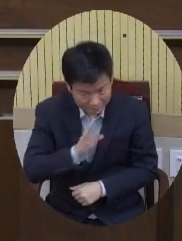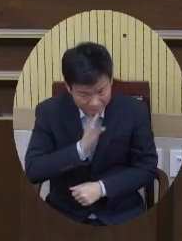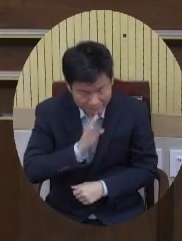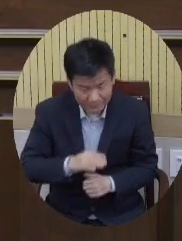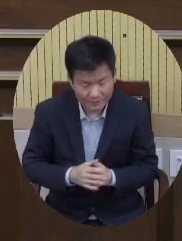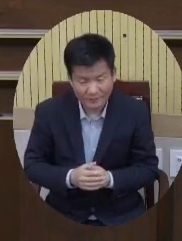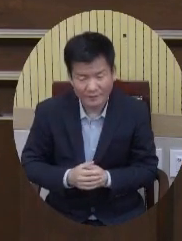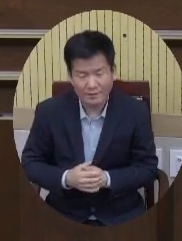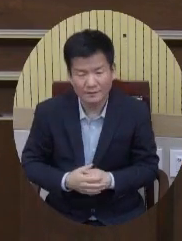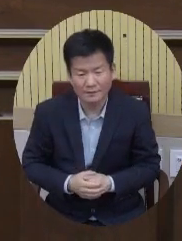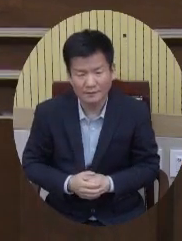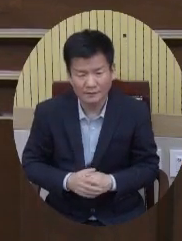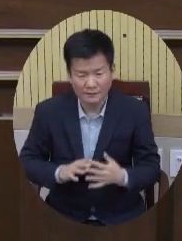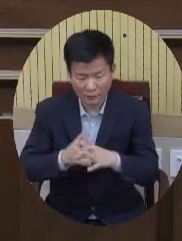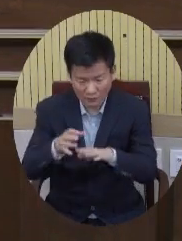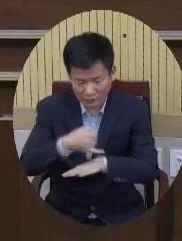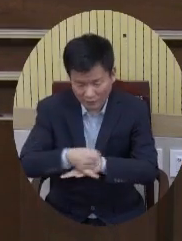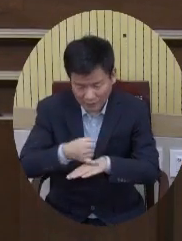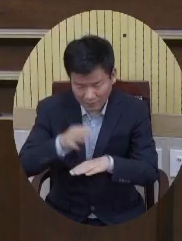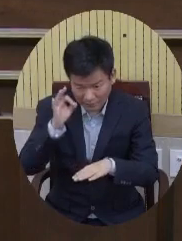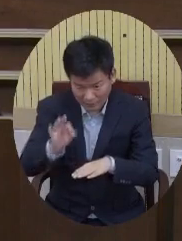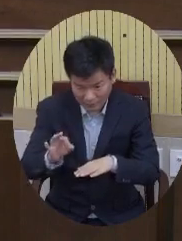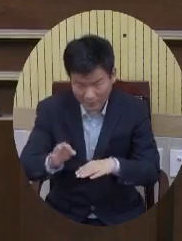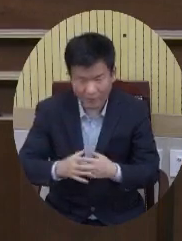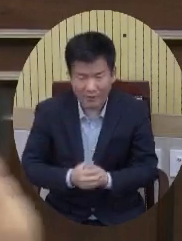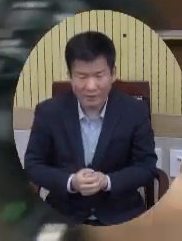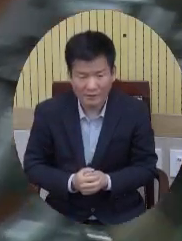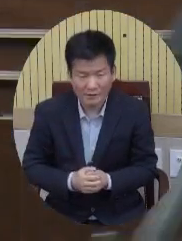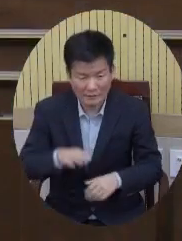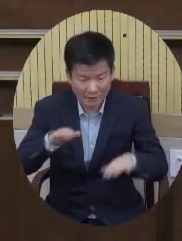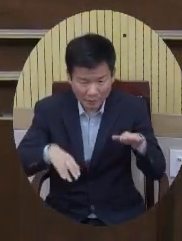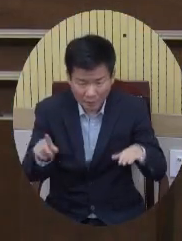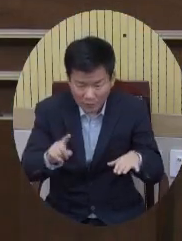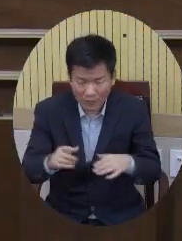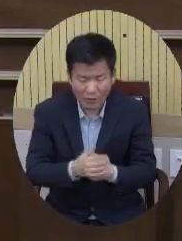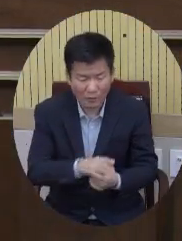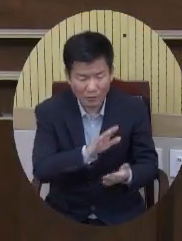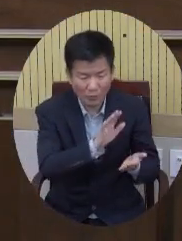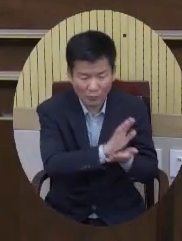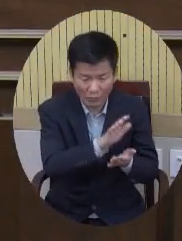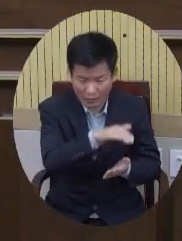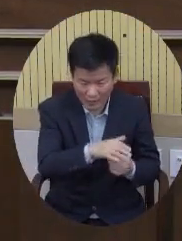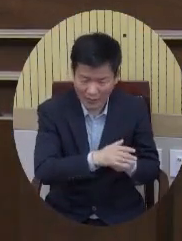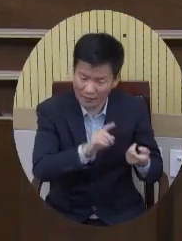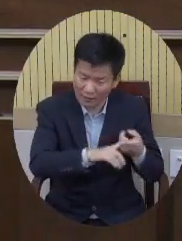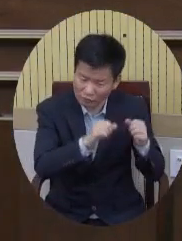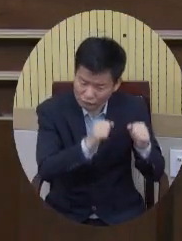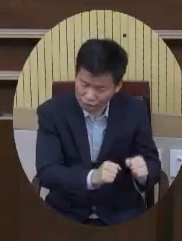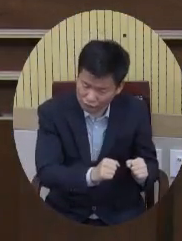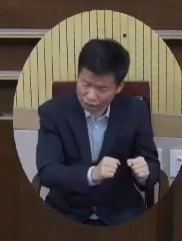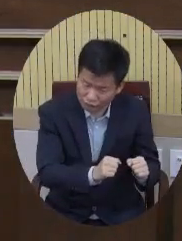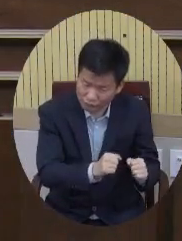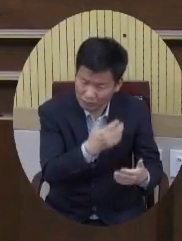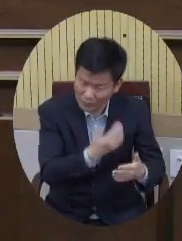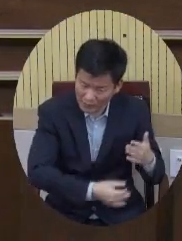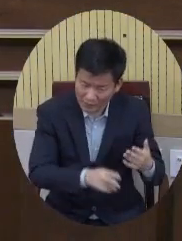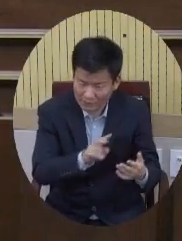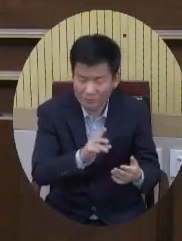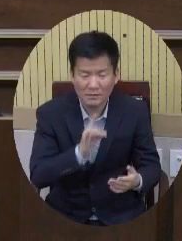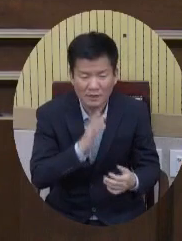설계 공모 공고안을 살펴보았습니다 차이점은 본관동 존치 유무 정도였습니다